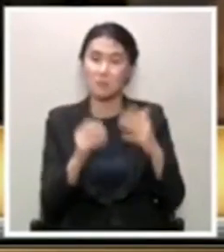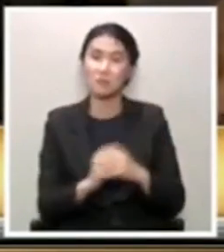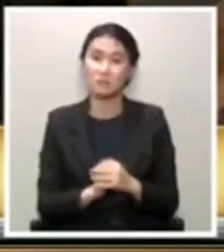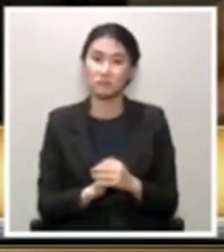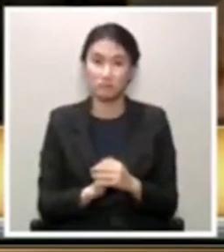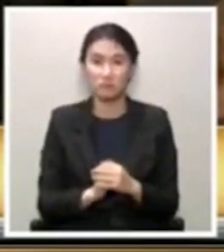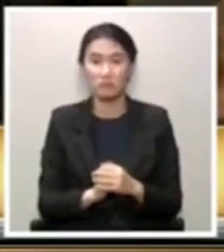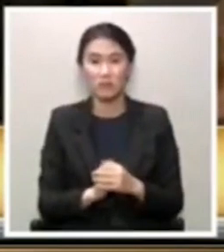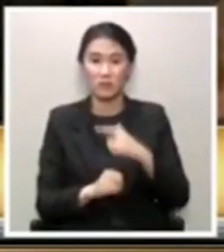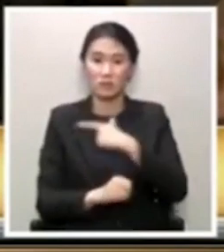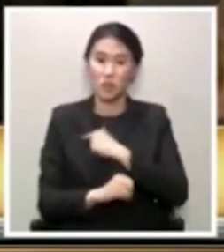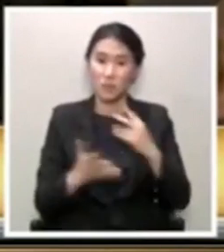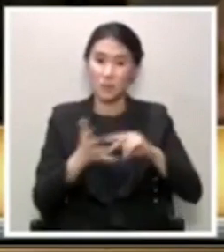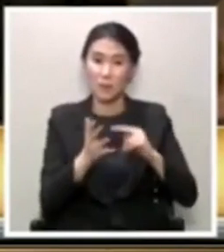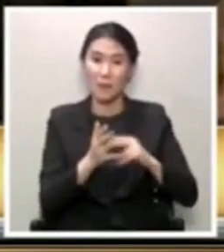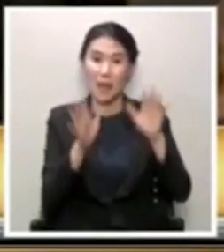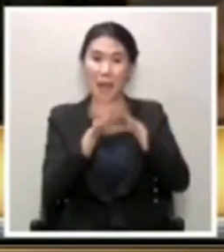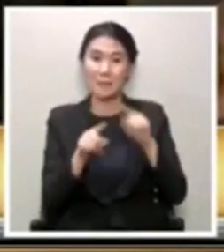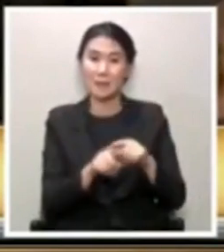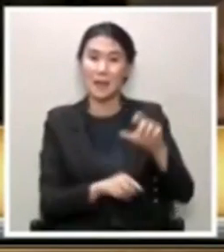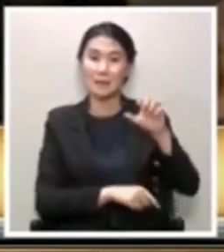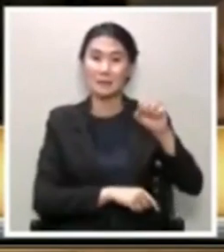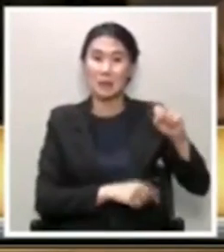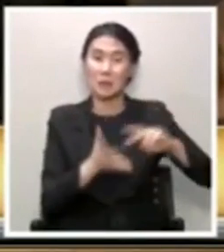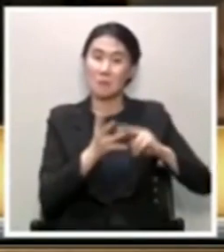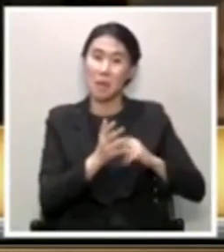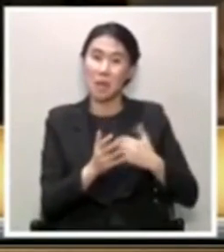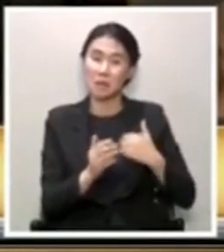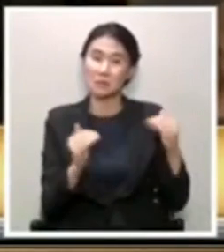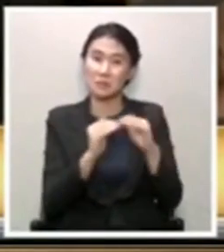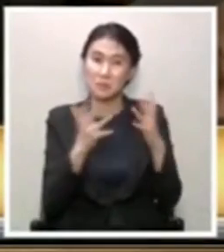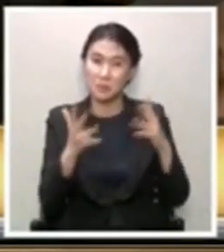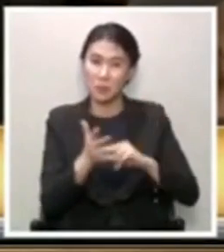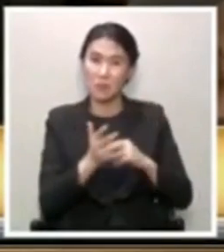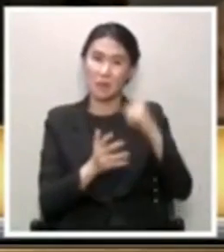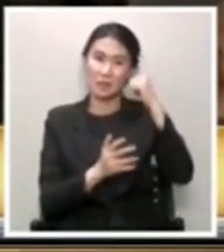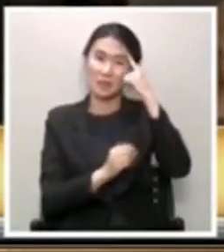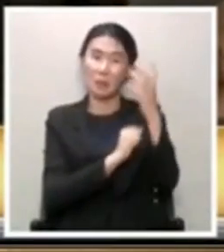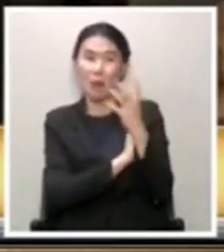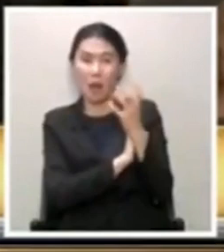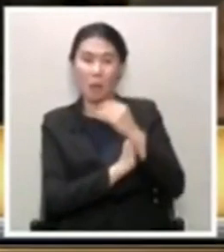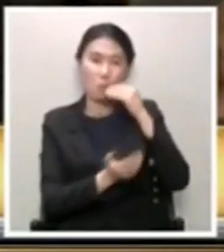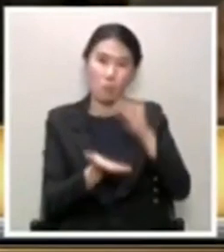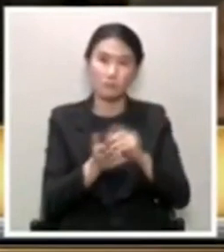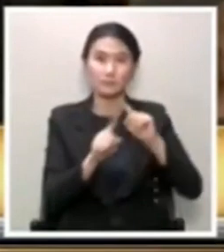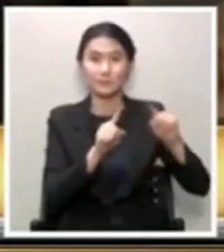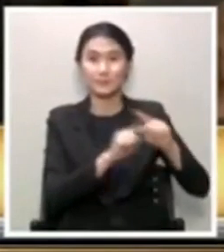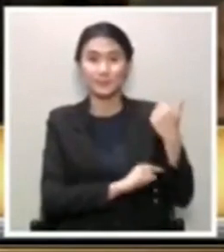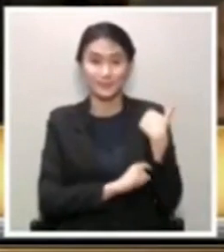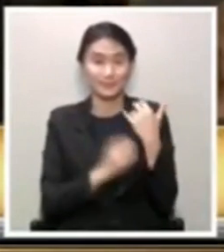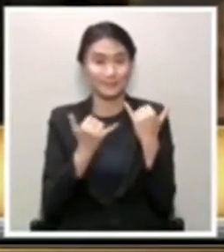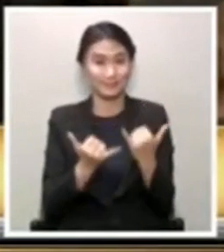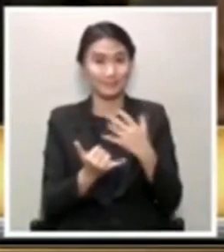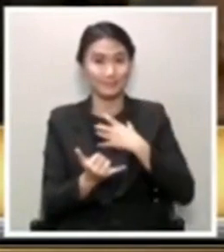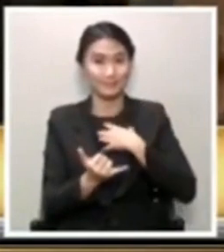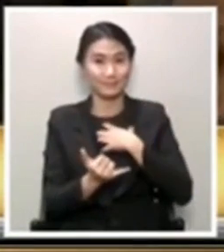มีความชอบธรรมตั้งแต่เข้ามาแล้วนะครับเพราะมาจากการรัฐประหารแล้วยังเขียนป้องกันไม่ให้คนได้เข้ามาแก้ได้โดยง่ายอีกนะผมพูดมาถึงตรงนี้เพื่อ